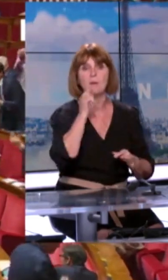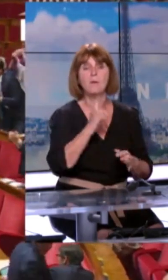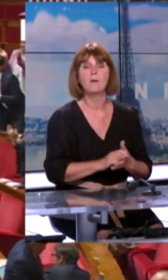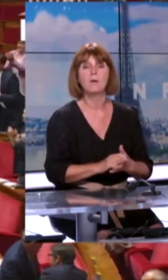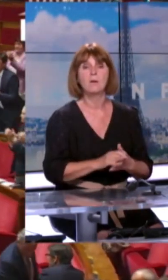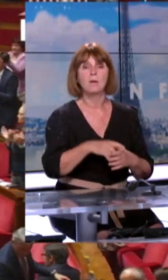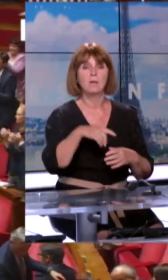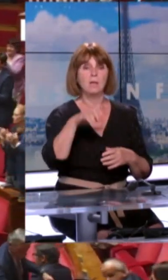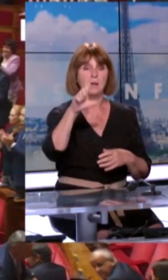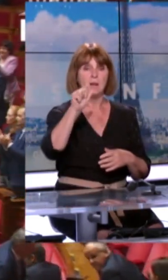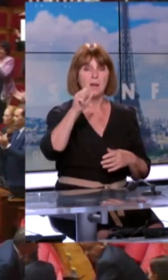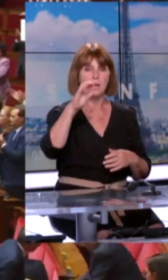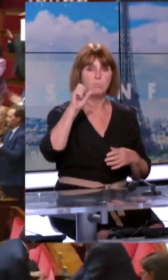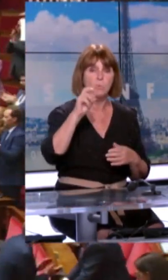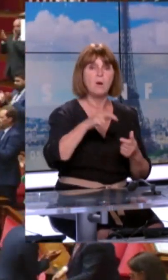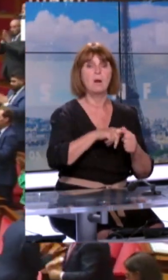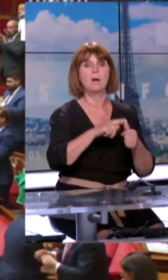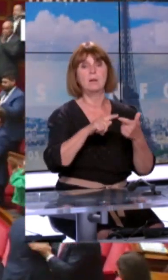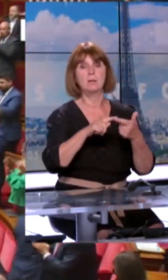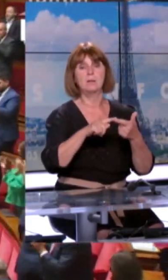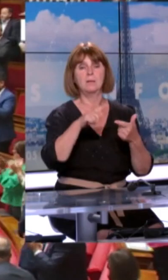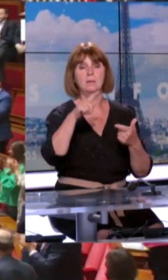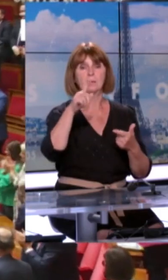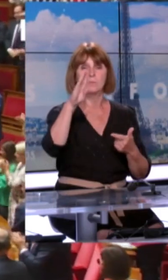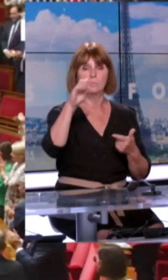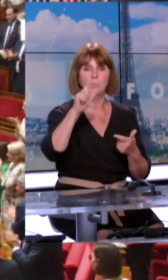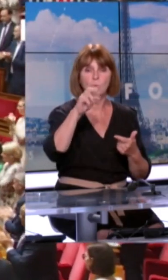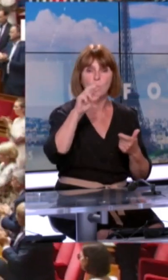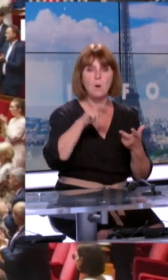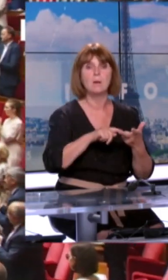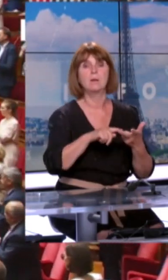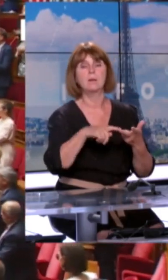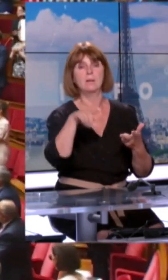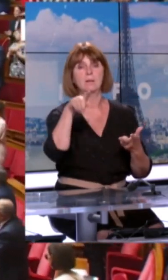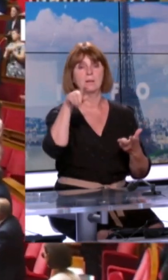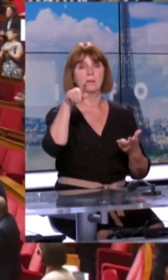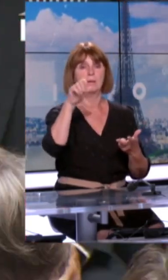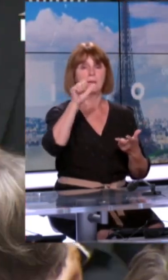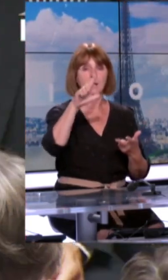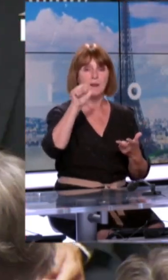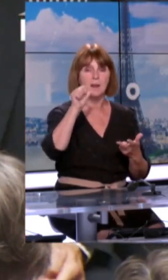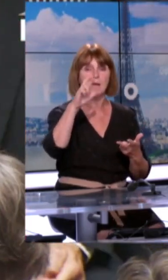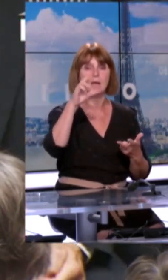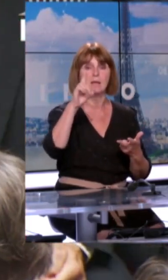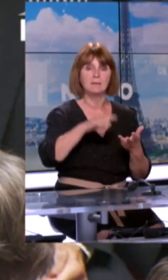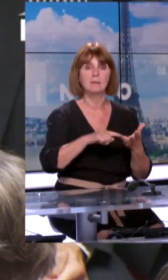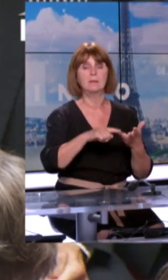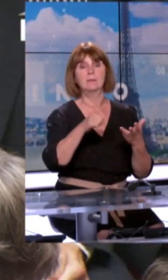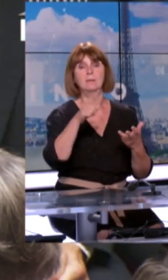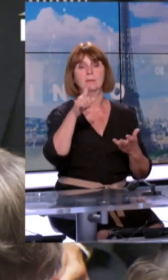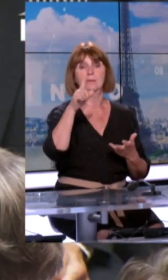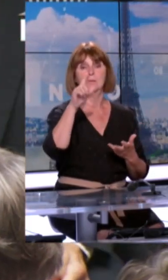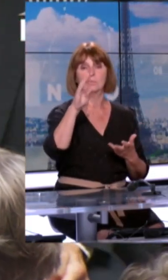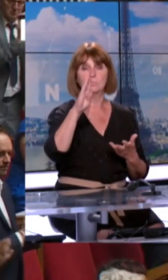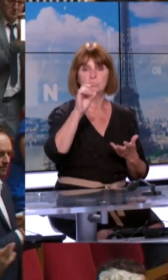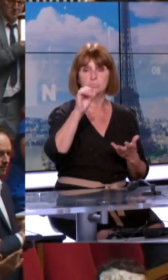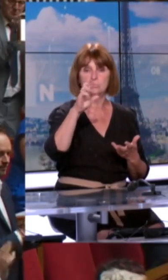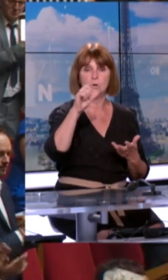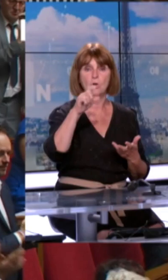Franck Labois, Éric Monroy, Freddy Allard, Romain